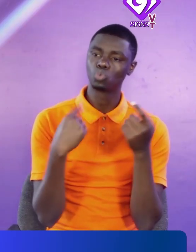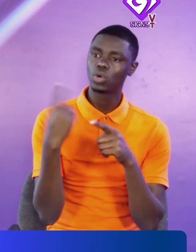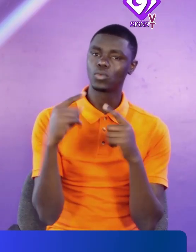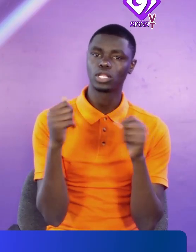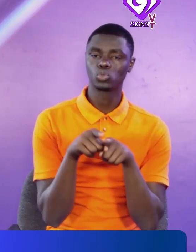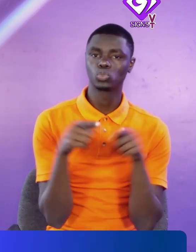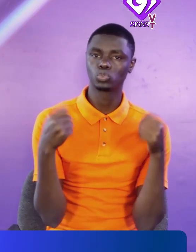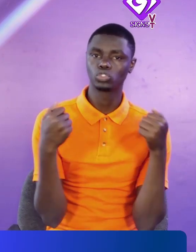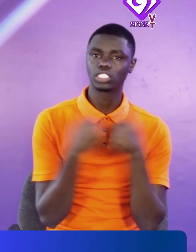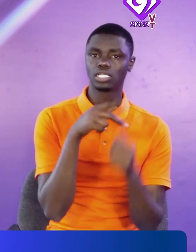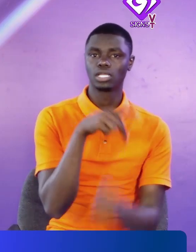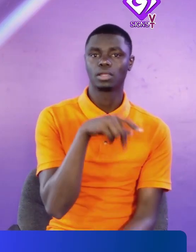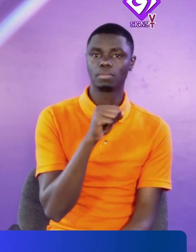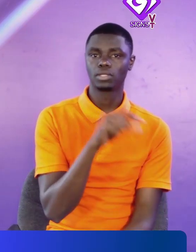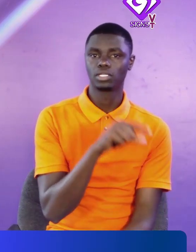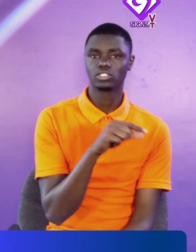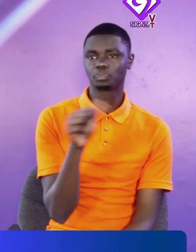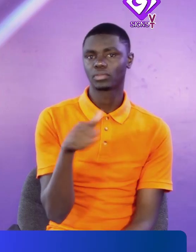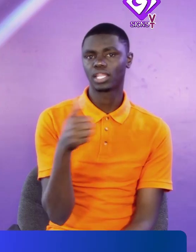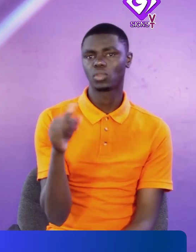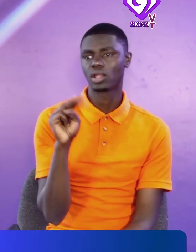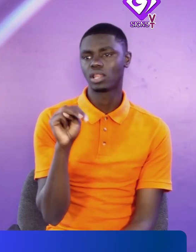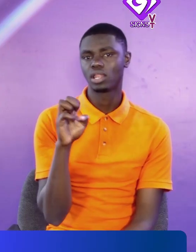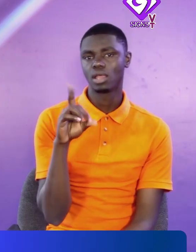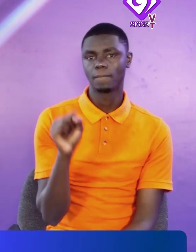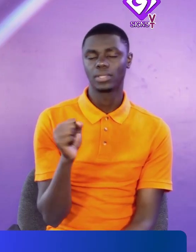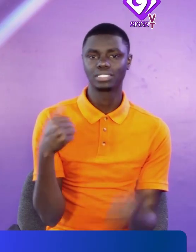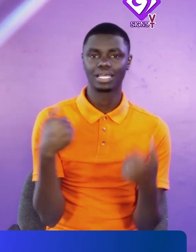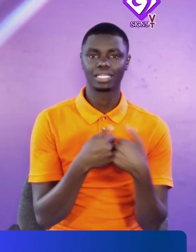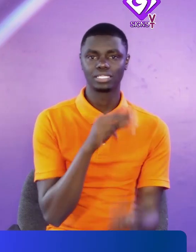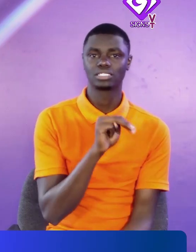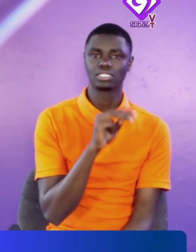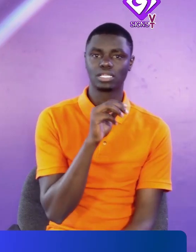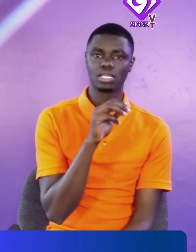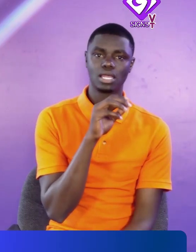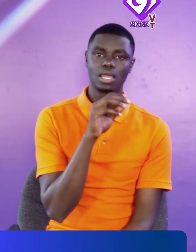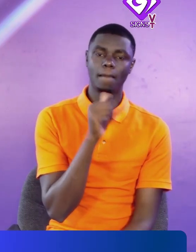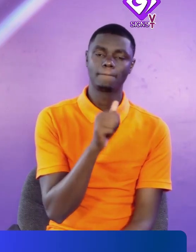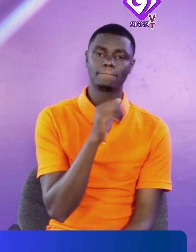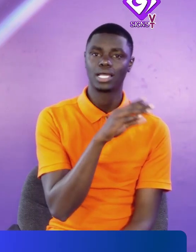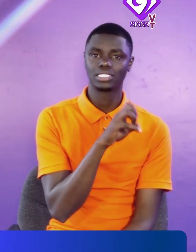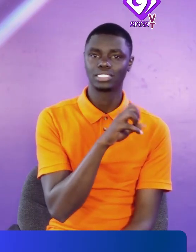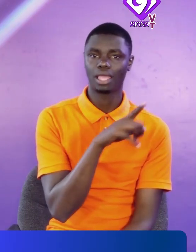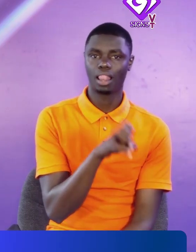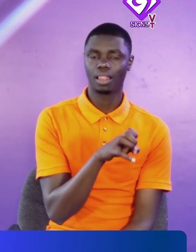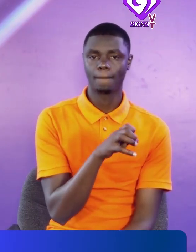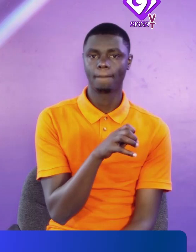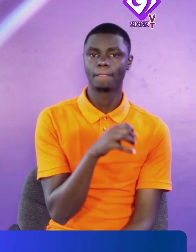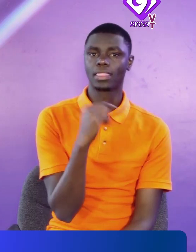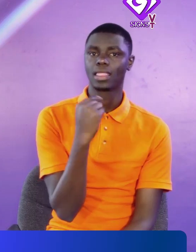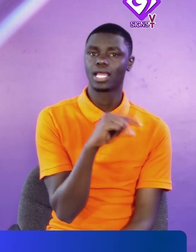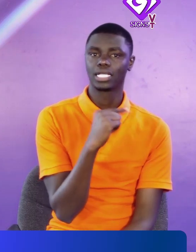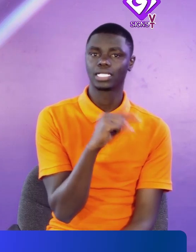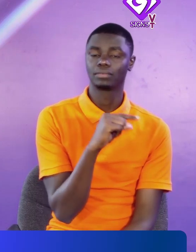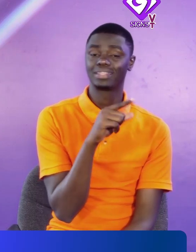Game nyingine itakuwa ya Metz against Marseille. Hii ni Marseille manze, hii Marseille akina Aubameyang, Greenwood, Hii Marseille manze, hii